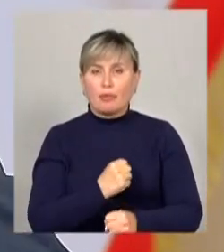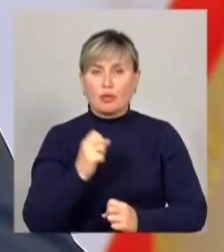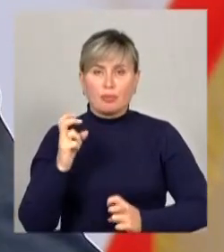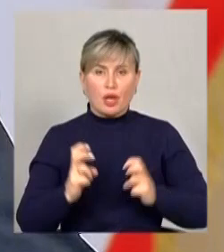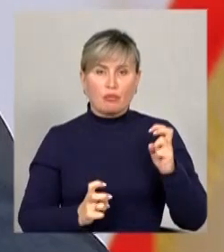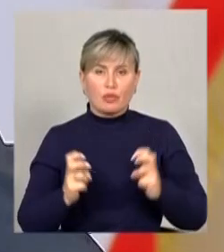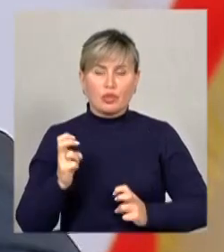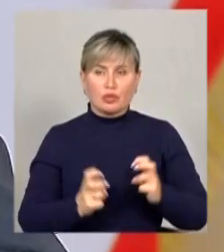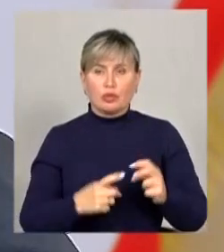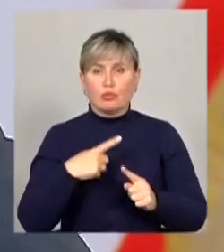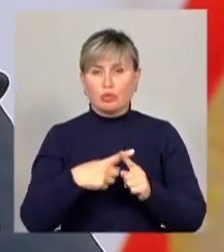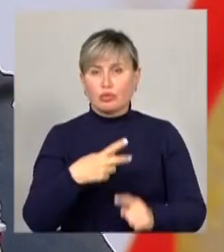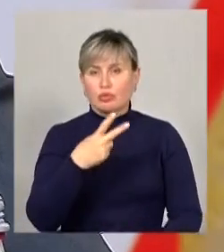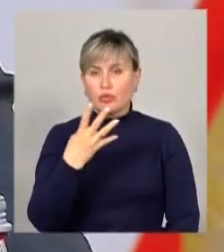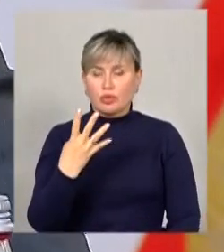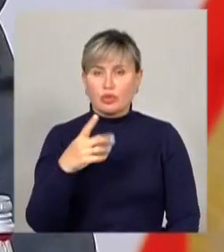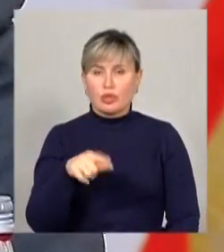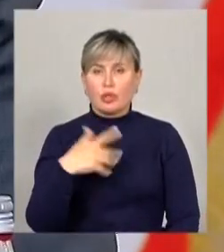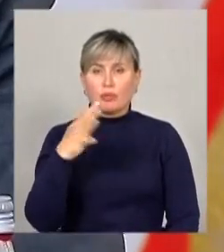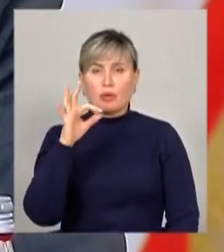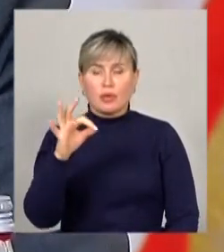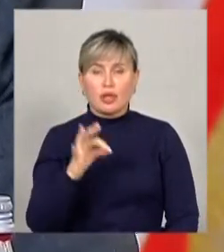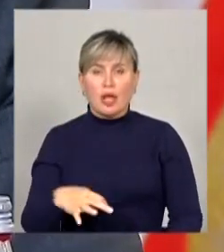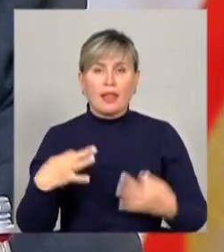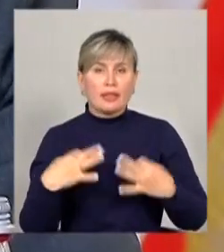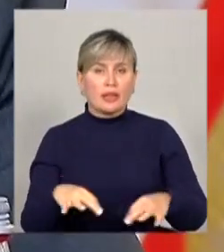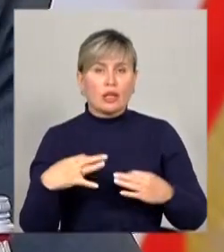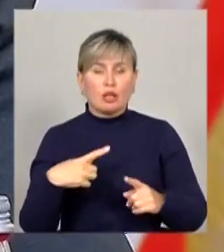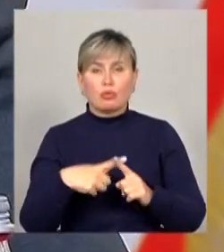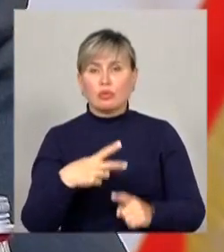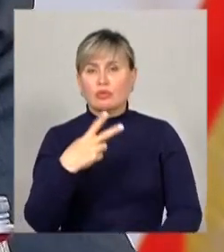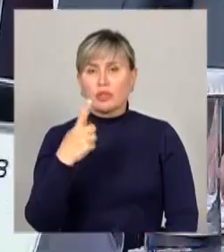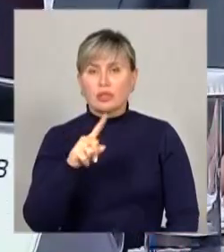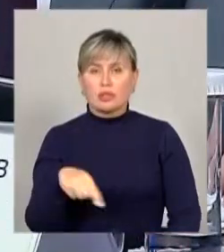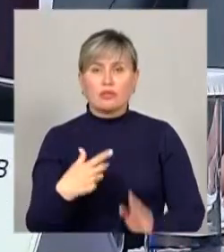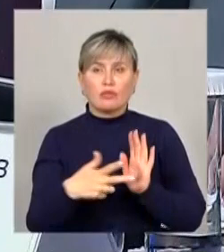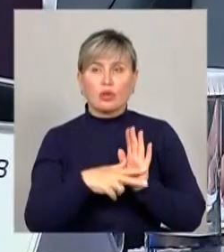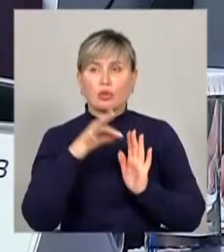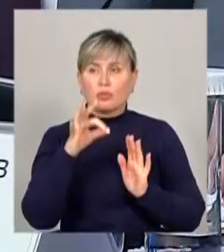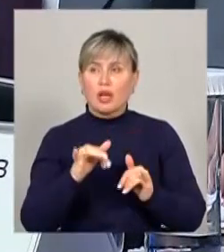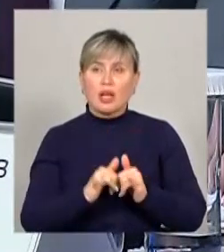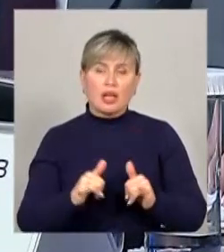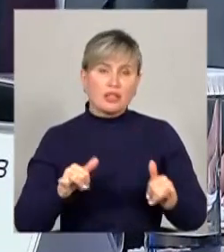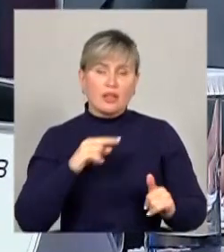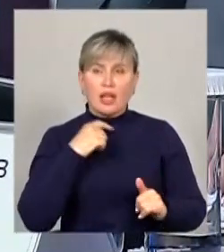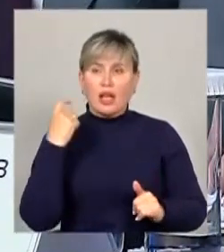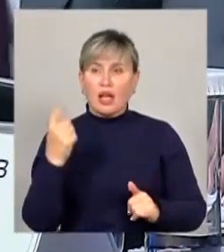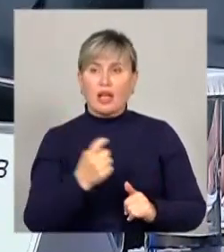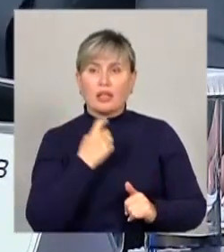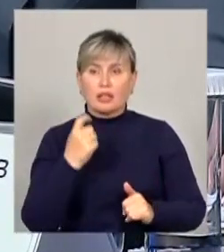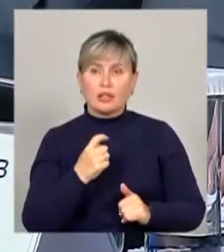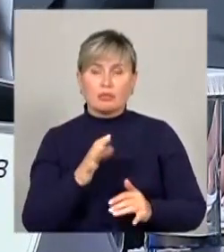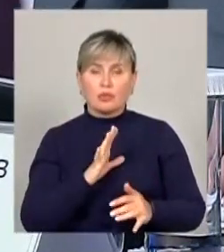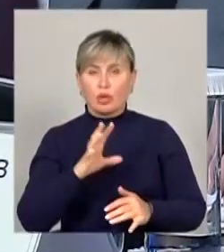промышленности плюс 24,5%, транспорта плюс 21,8%. Развитие экономики сопровождалось ростом поступлений